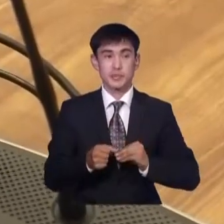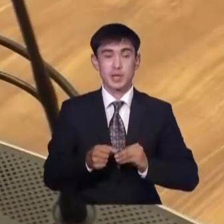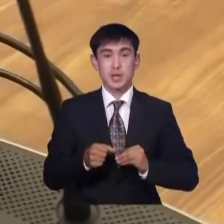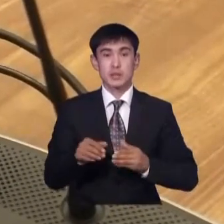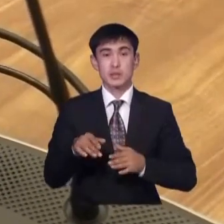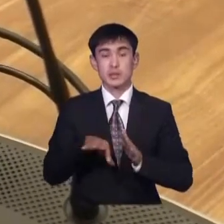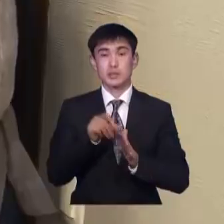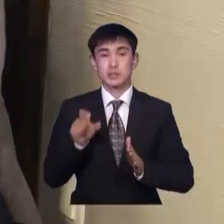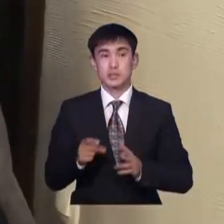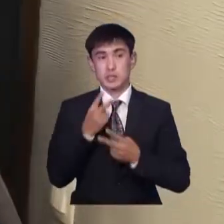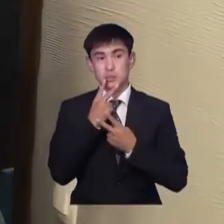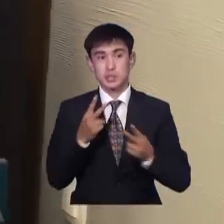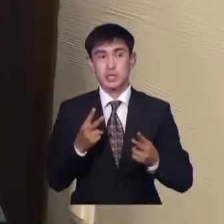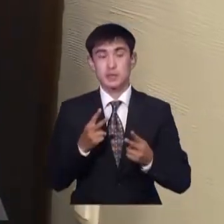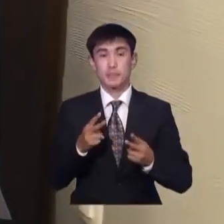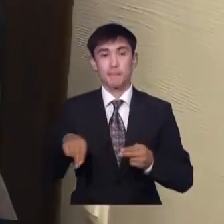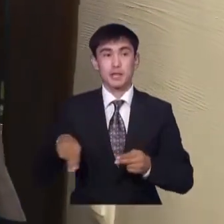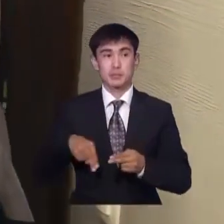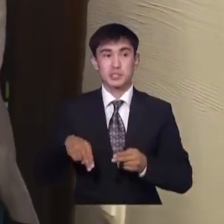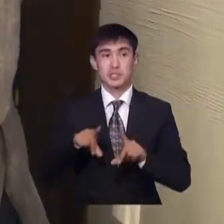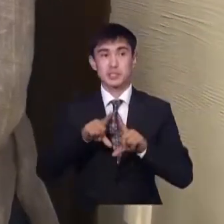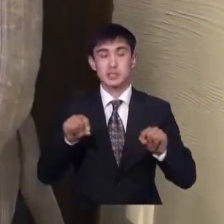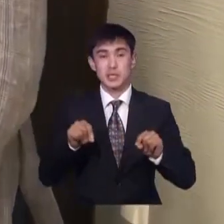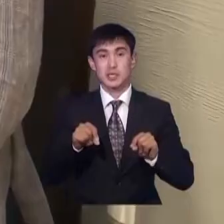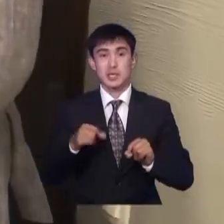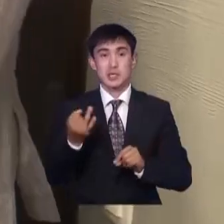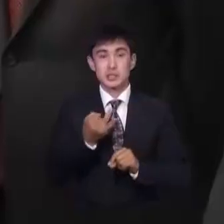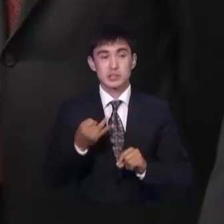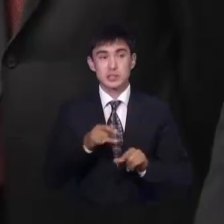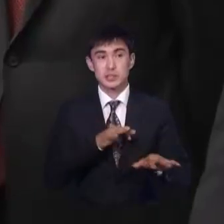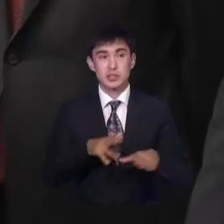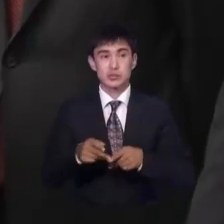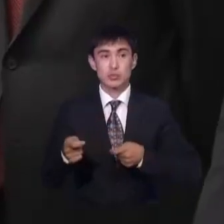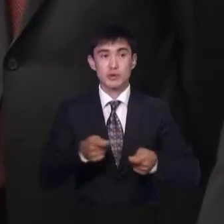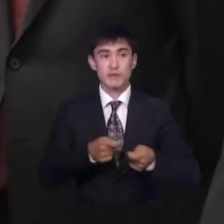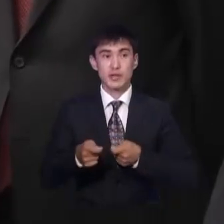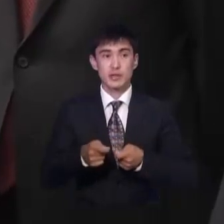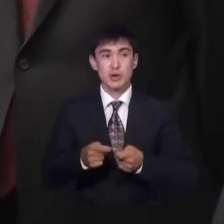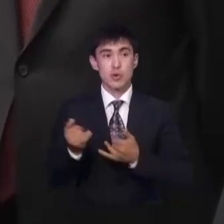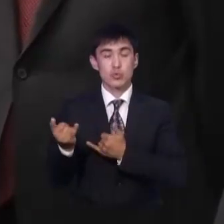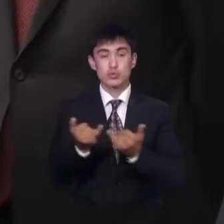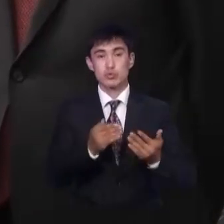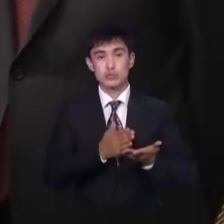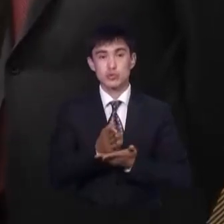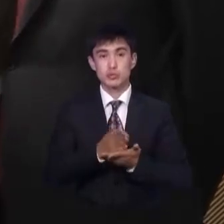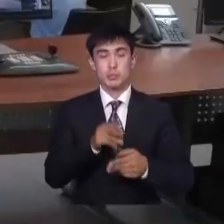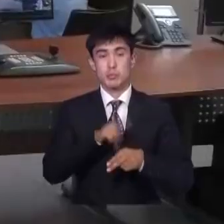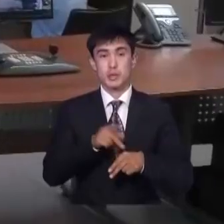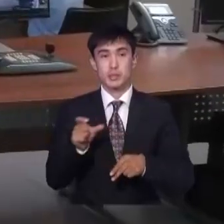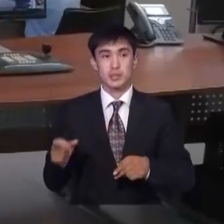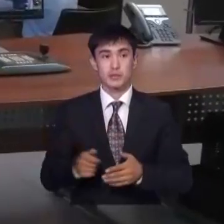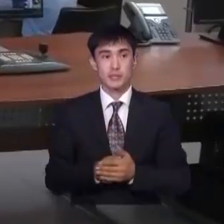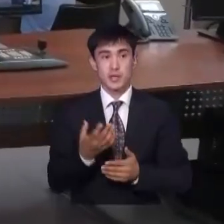того, народные избранники осмотрели и административное здание, интересовались деятельностью управления и условиями службы стражи